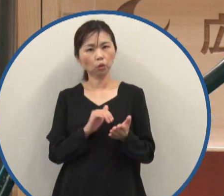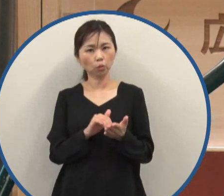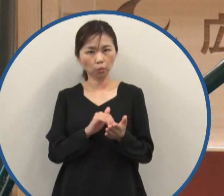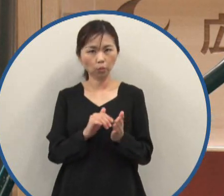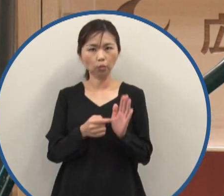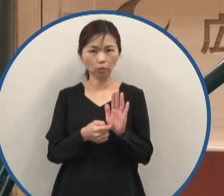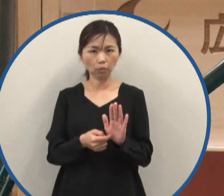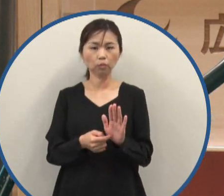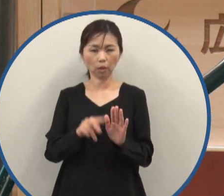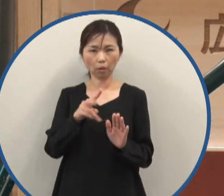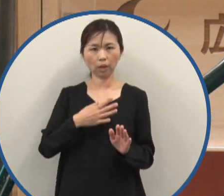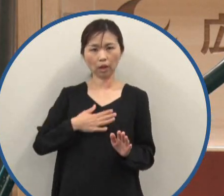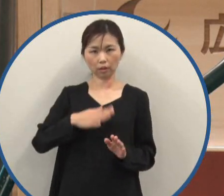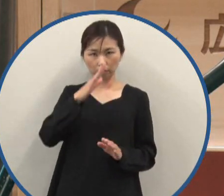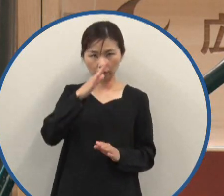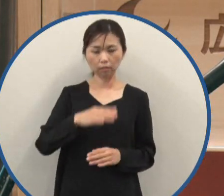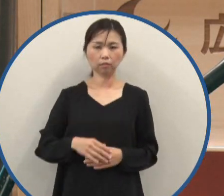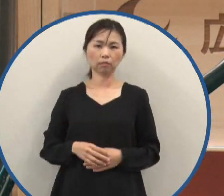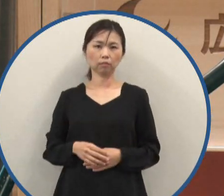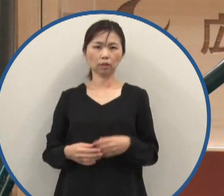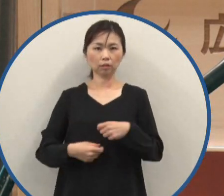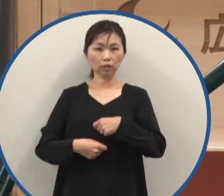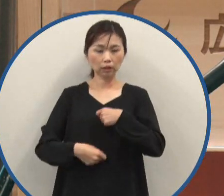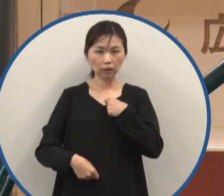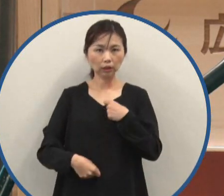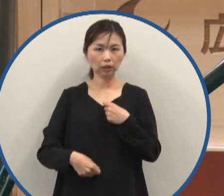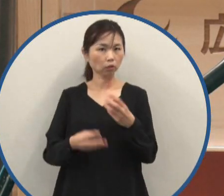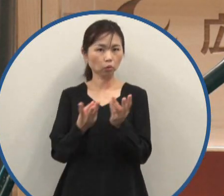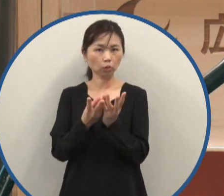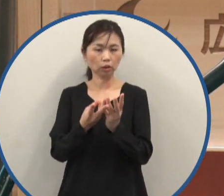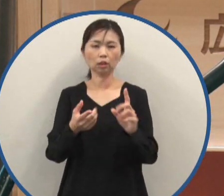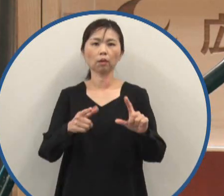ければと思います。そういう意味で厳密な数字ではないということですね。